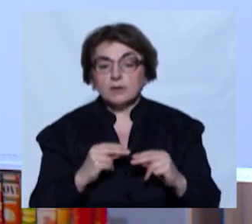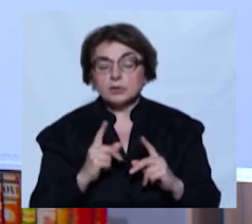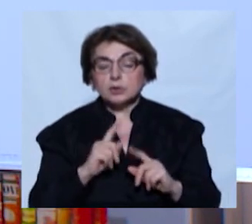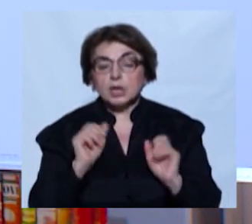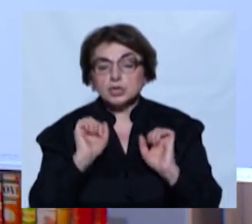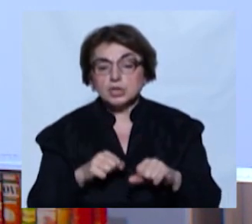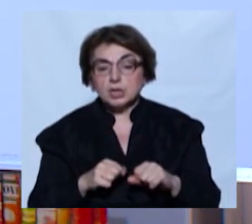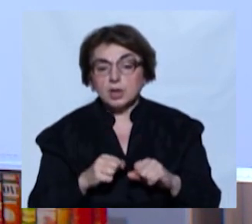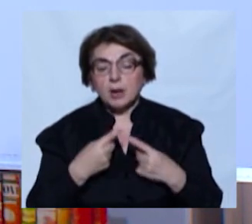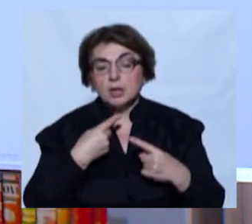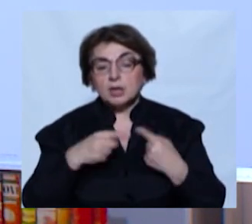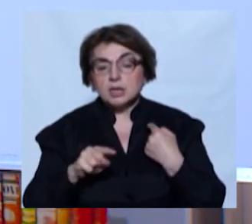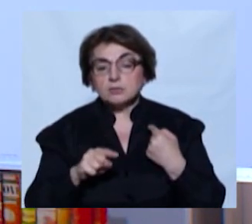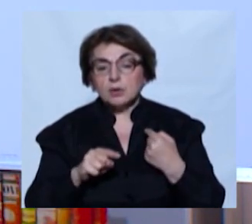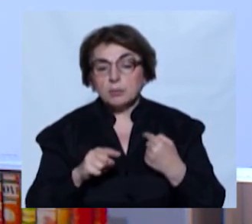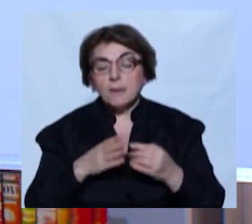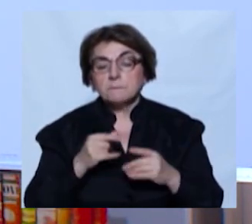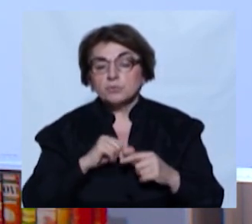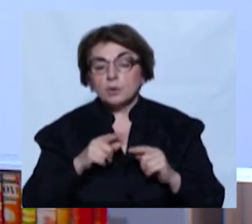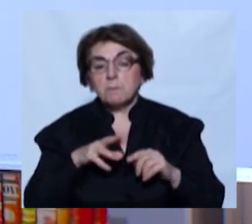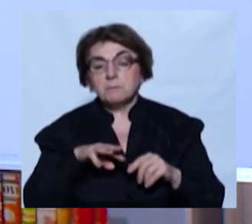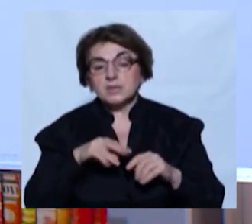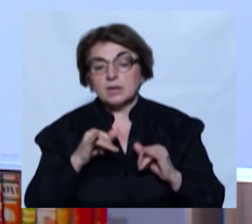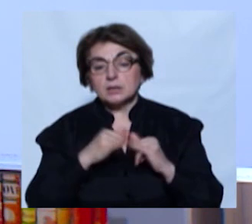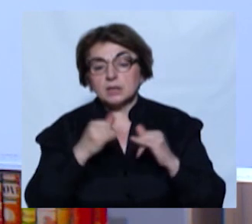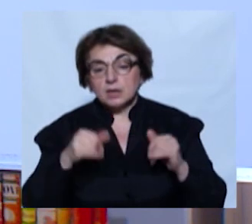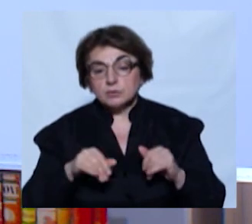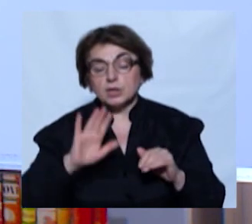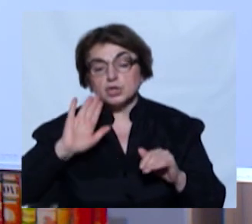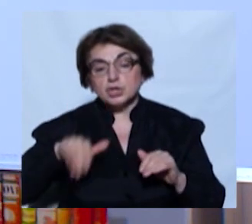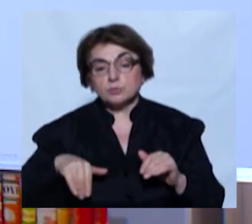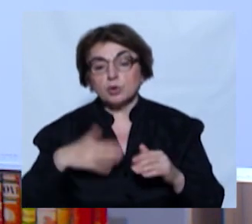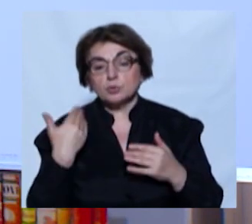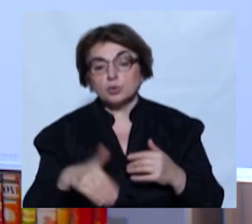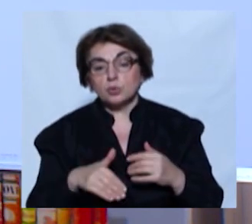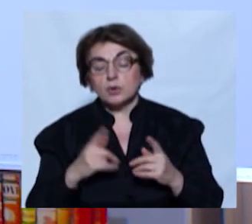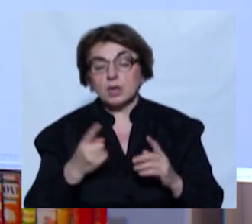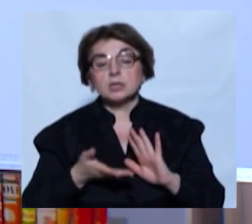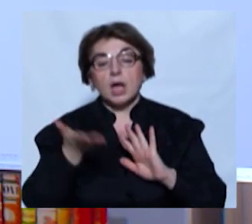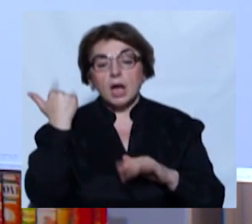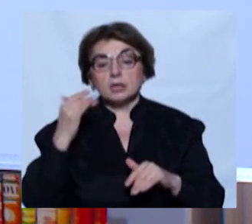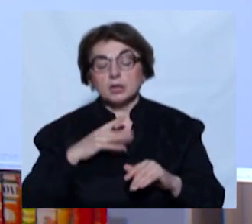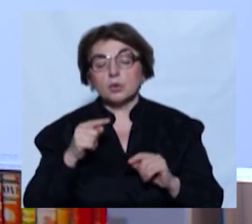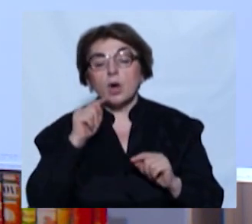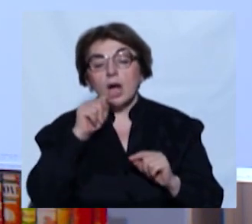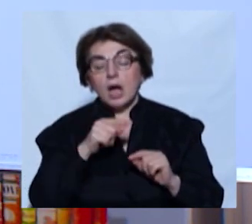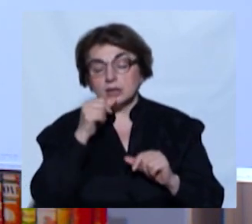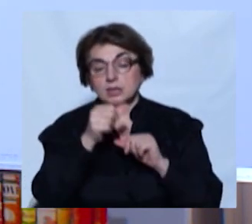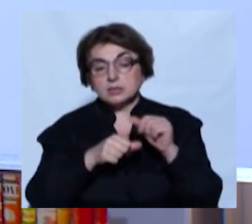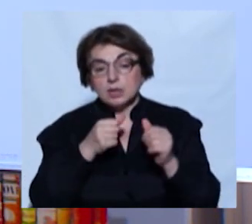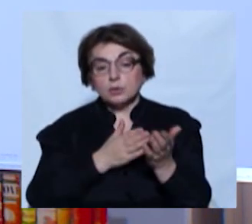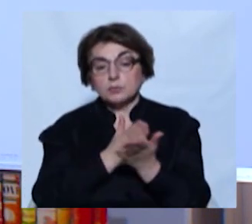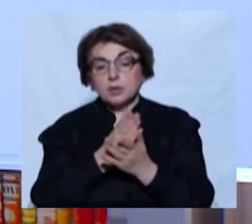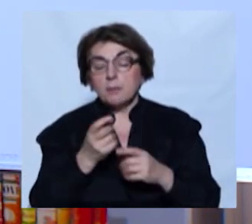რაც შეეხება განსხვავებას მდგრადი განვითარების მიზნებისა, შემდგომში უკვე რაც ადრე იყო 1000 წლეულის მიზნებისგან,